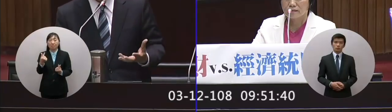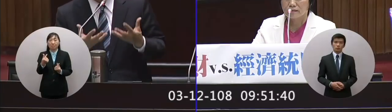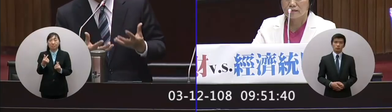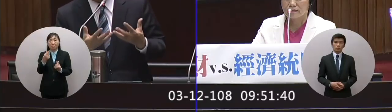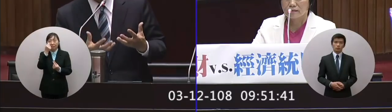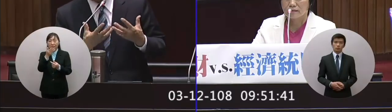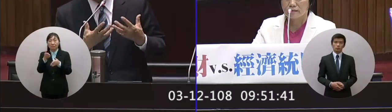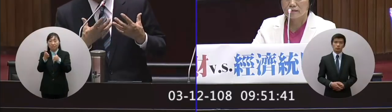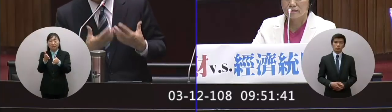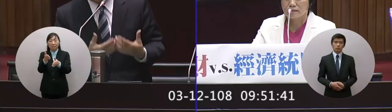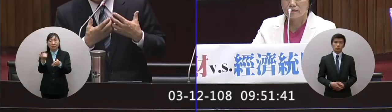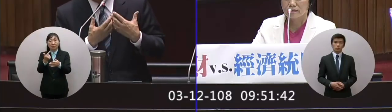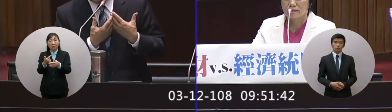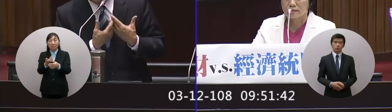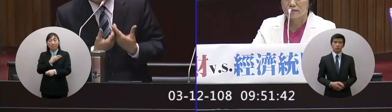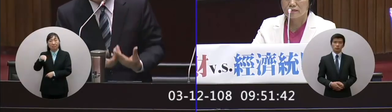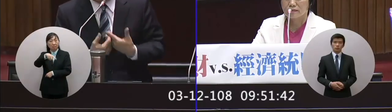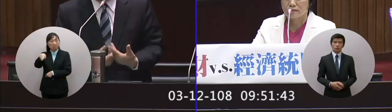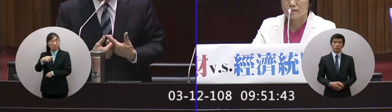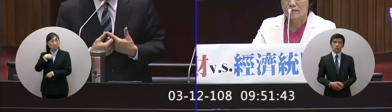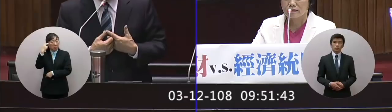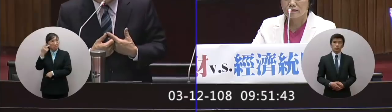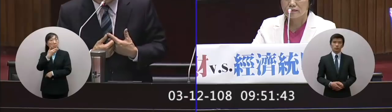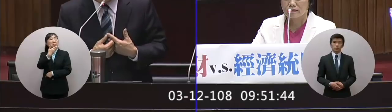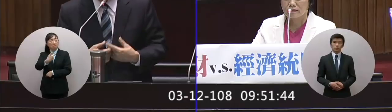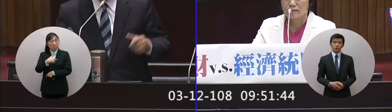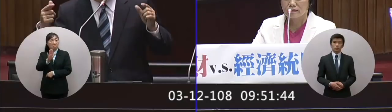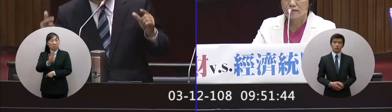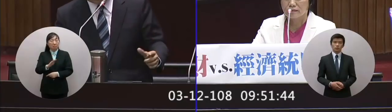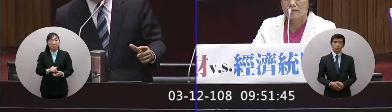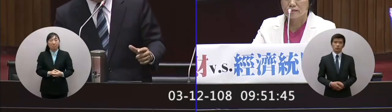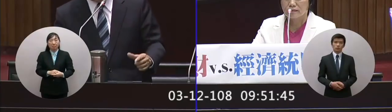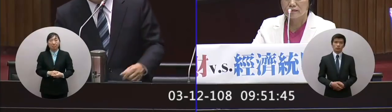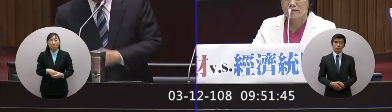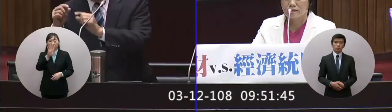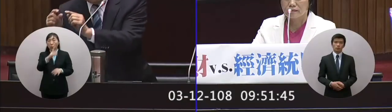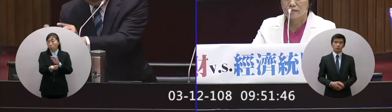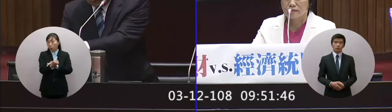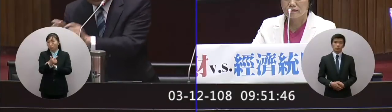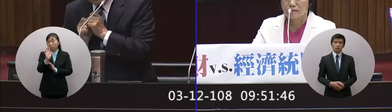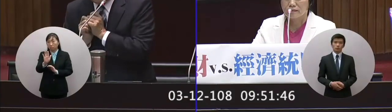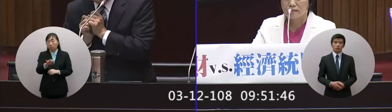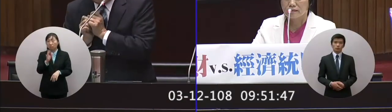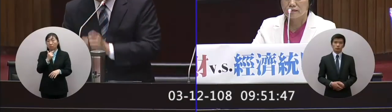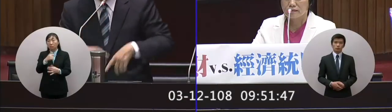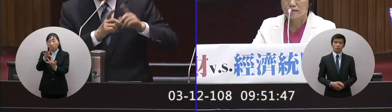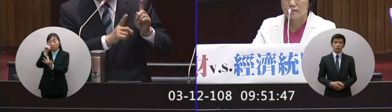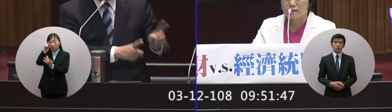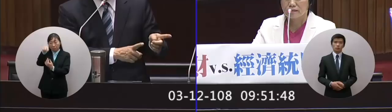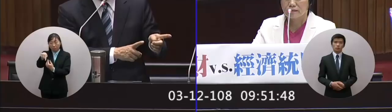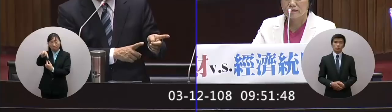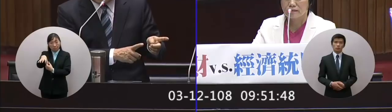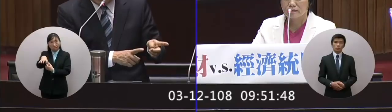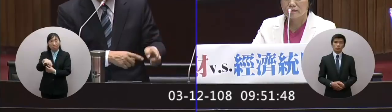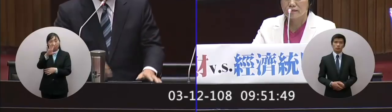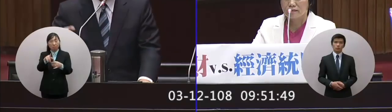的塑造一种让你好像会得到利益的印象，有的速度特别快，有的指定特别地方，有的